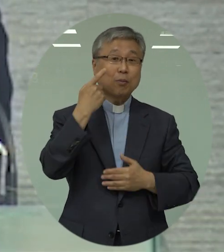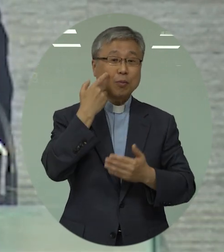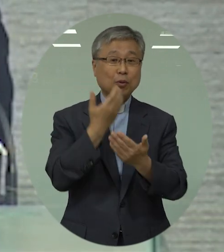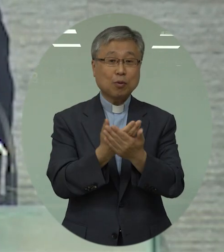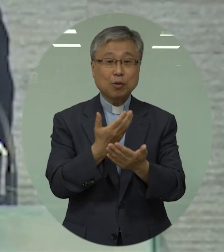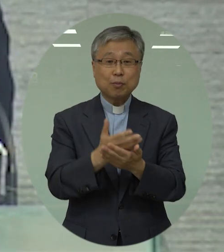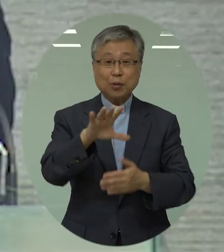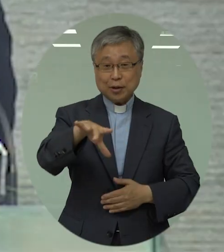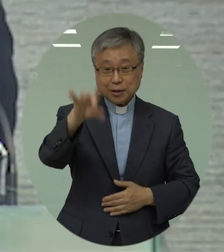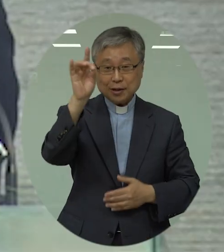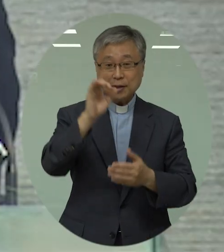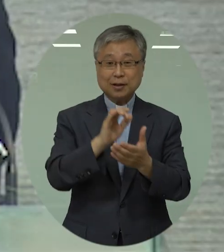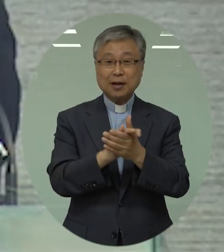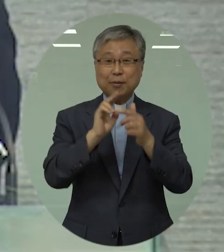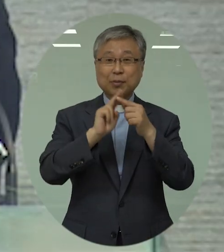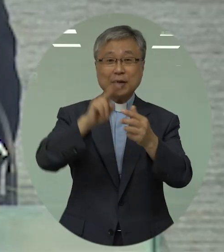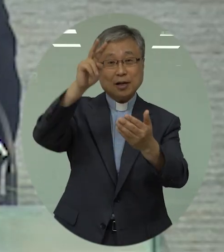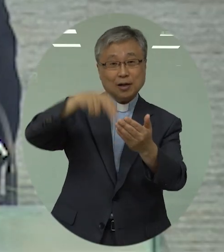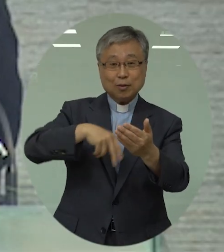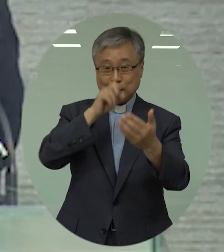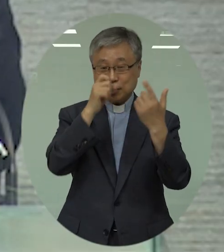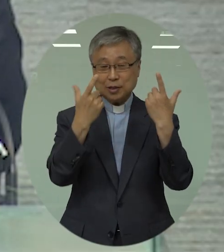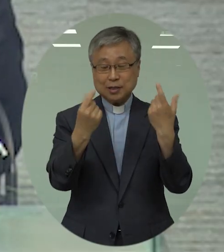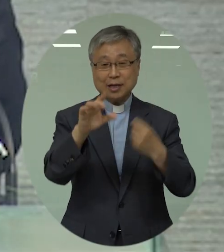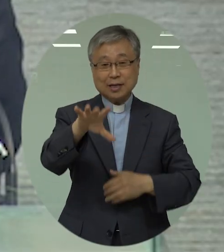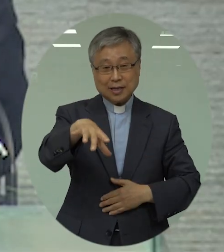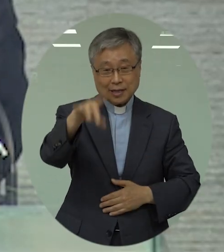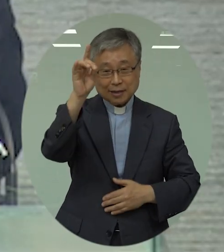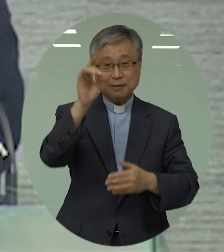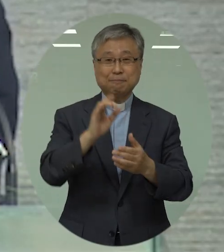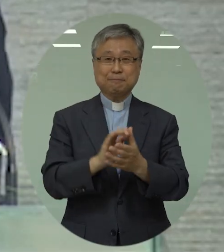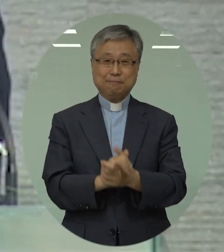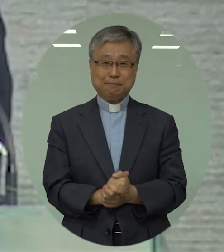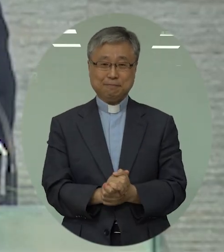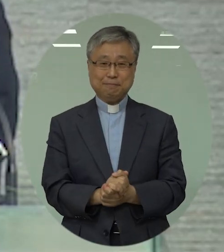한번 일단 우리 다 같이 한번 읽겠습니다. 시작.